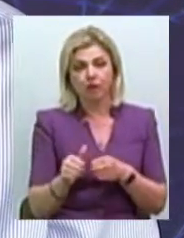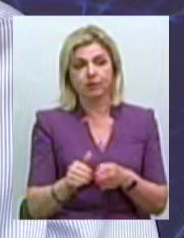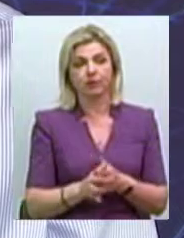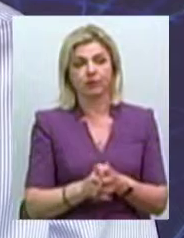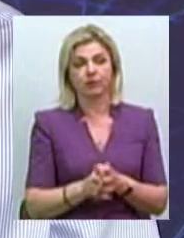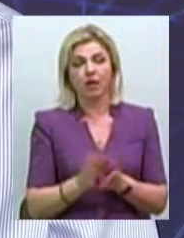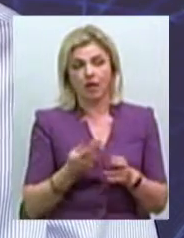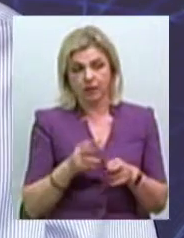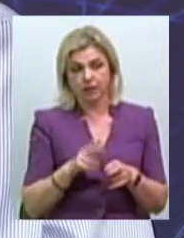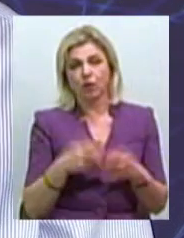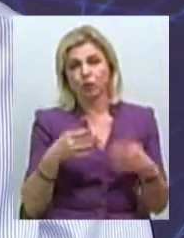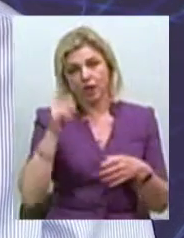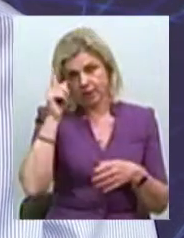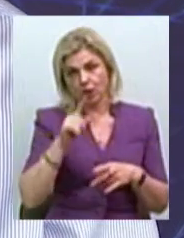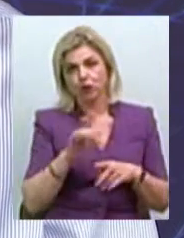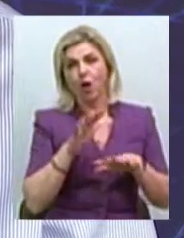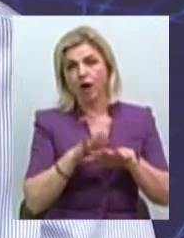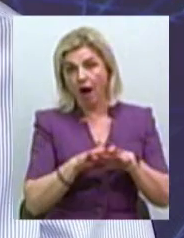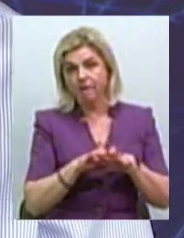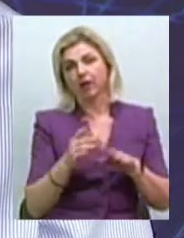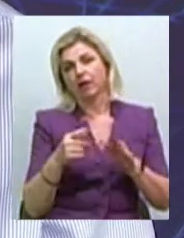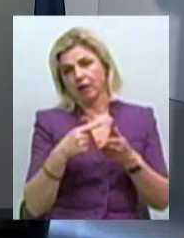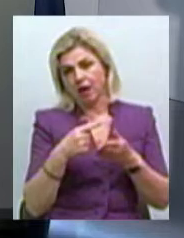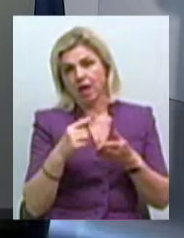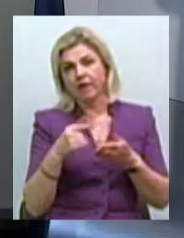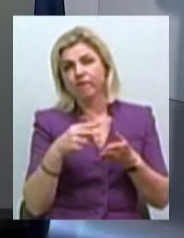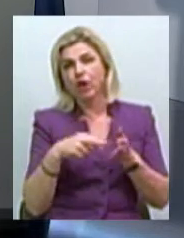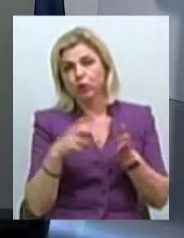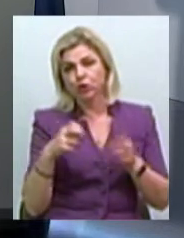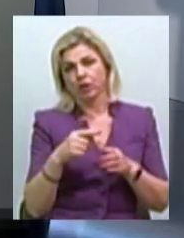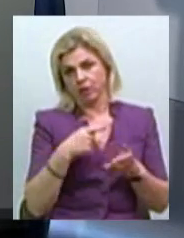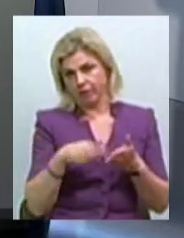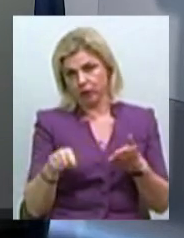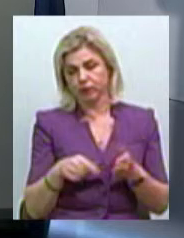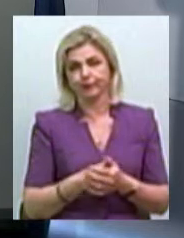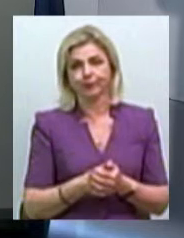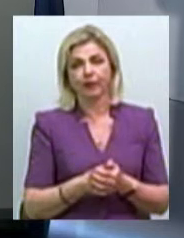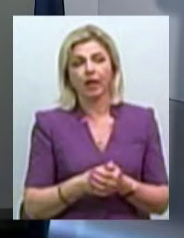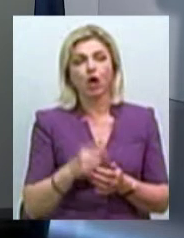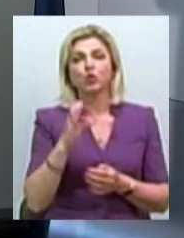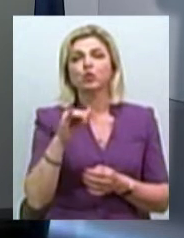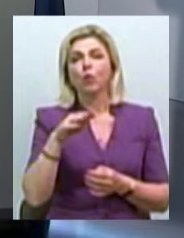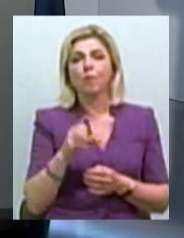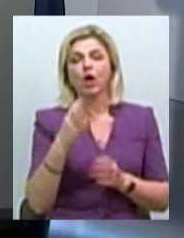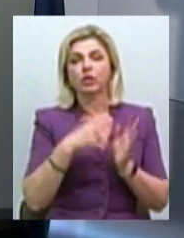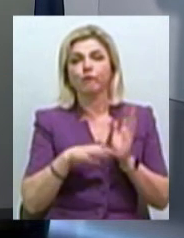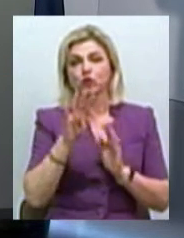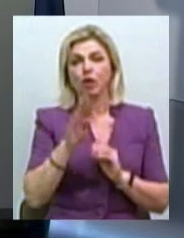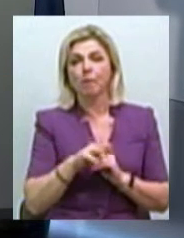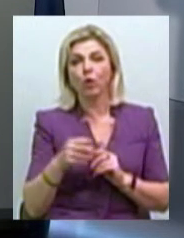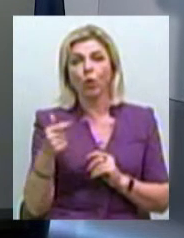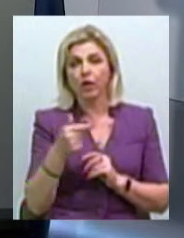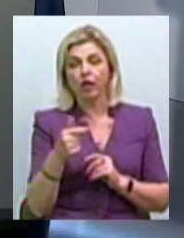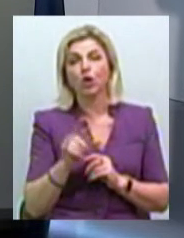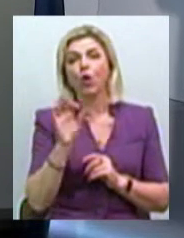Це значить, що з графіка цей абонент виключається. За який період утворився борг у сумі 94 мільйони гривень, про